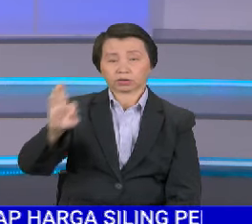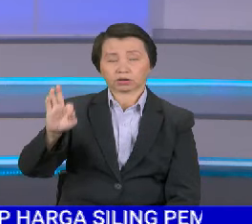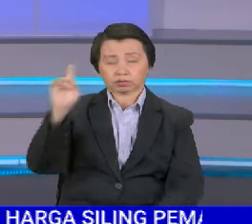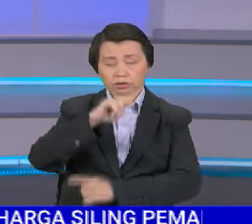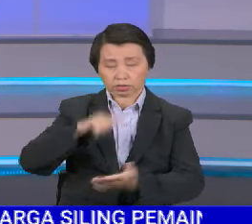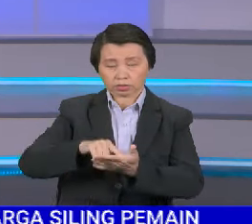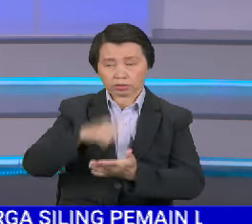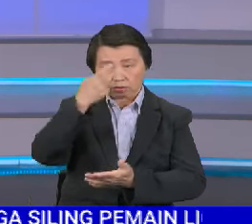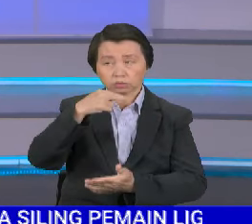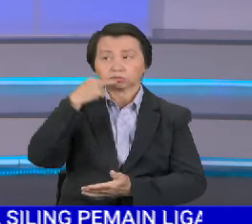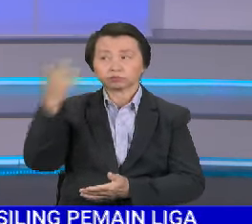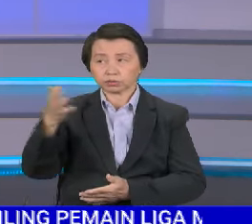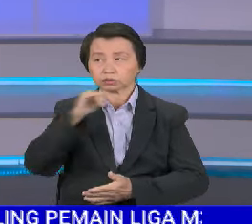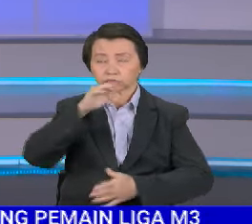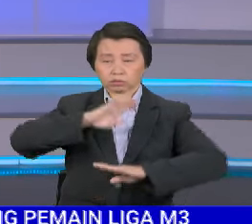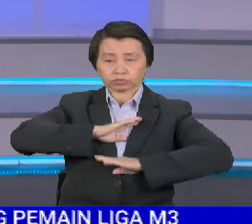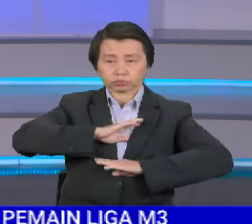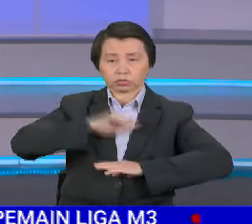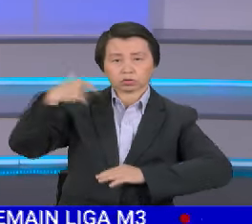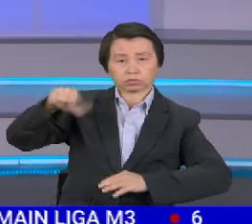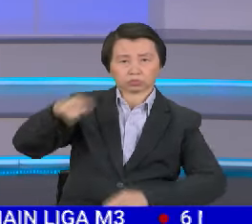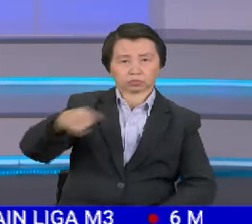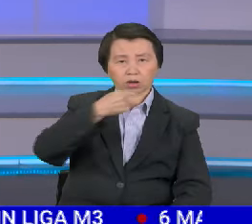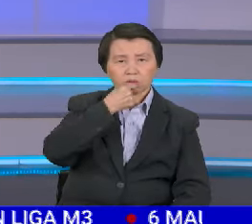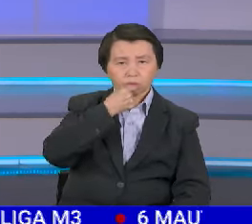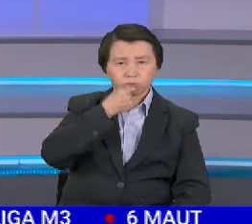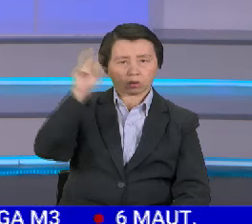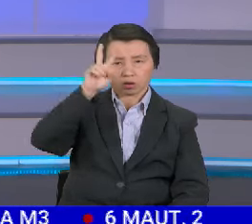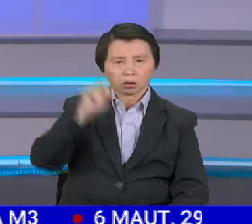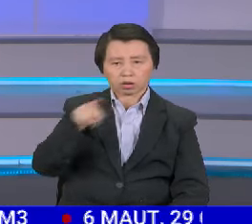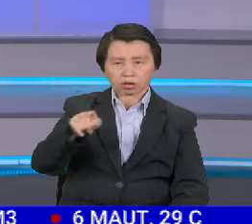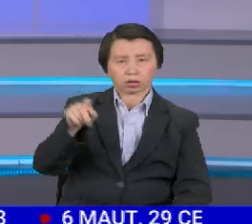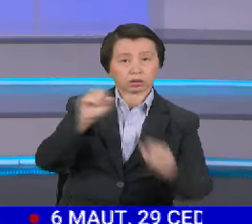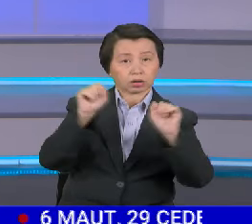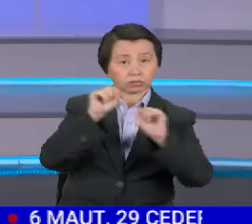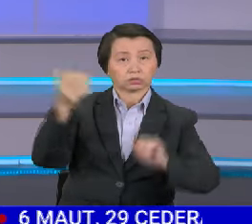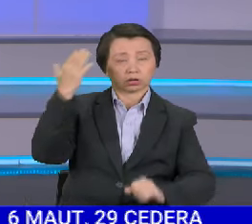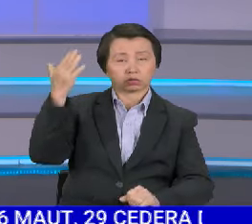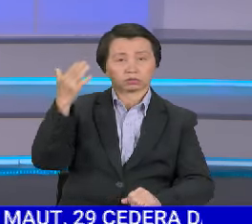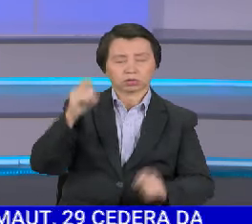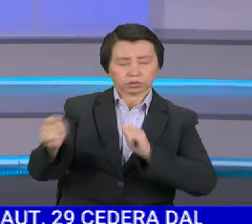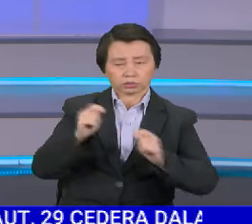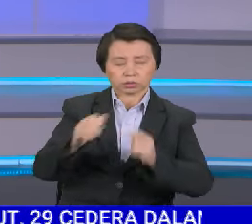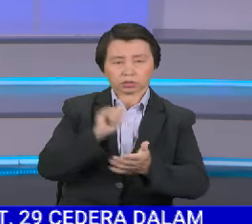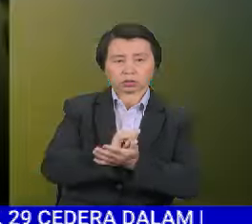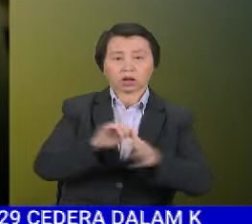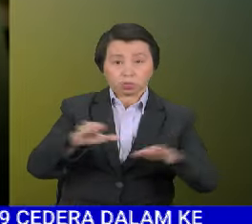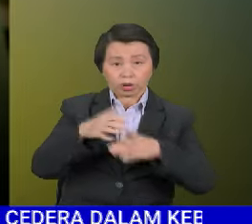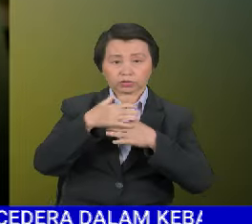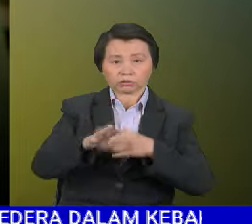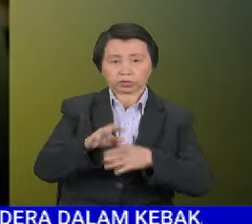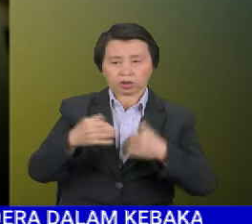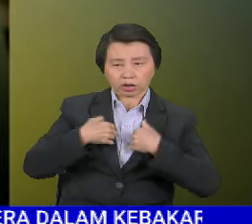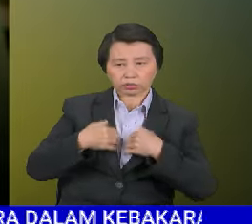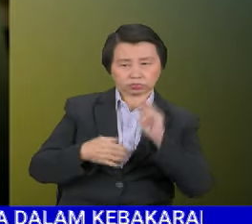indonesiaan terhadap mutu pengadilan perlawanan Vietnam menentang di Asia selalu tindakan tersebut dibuat selepas